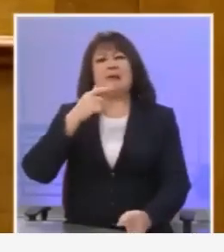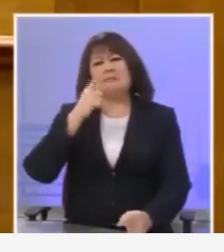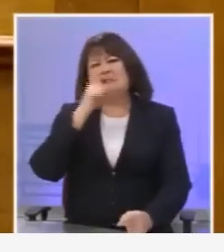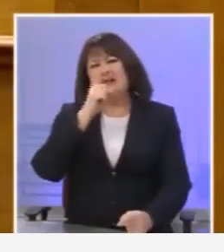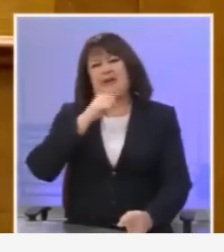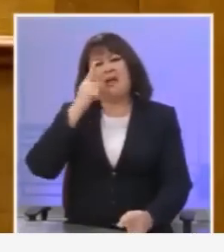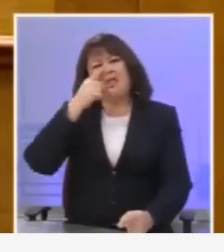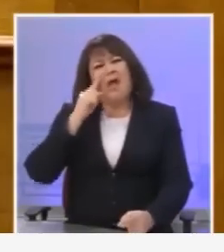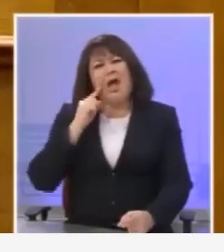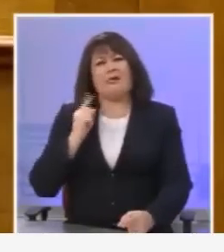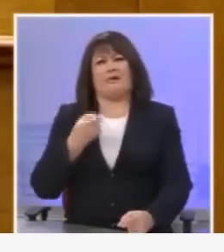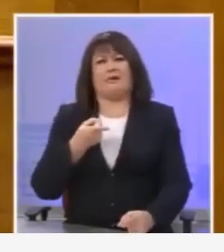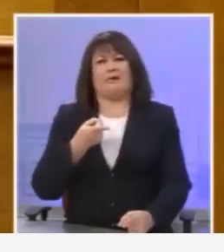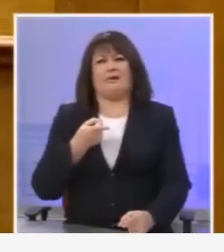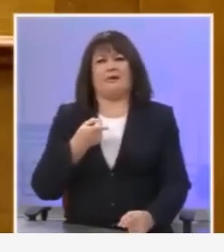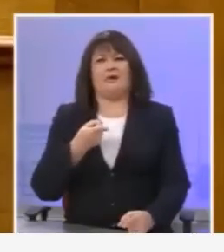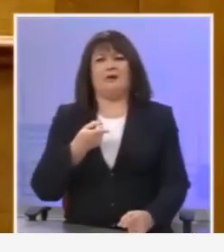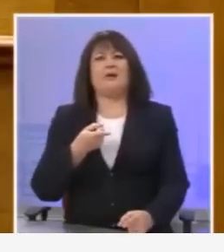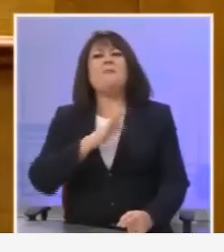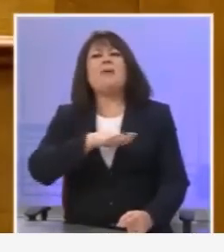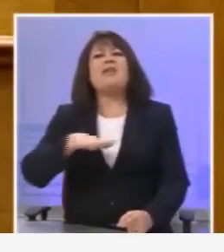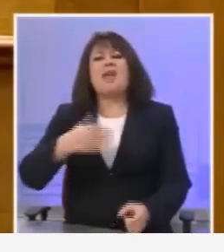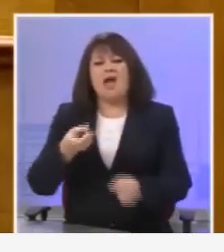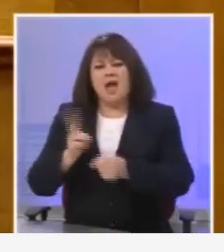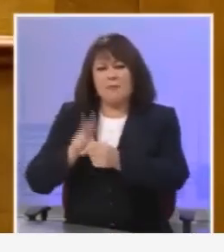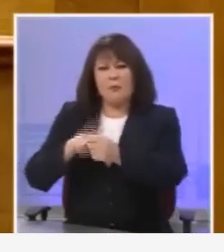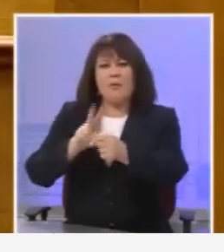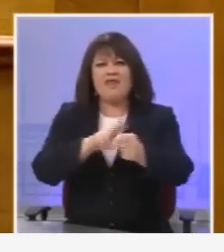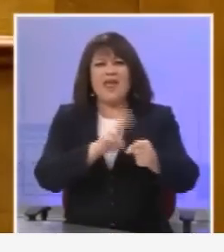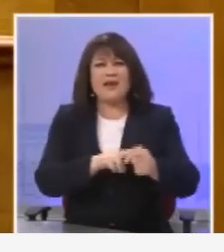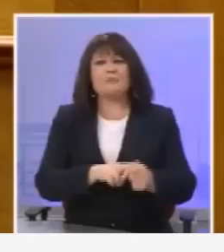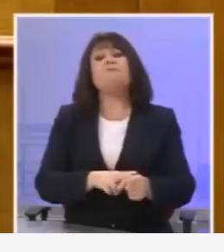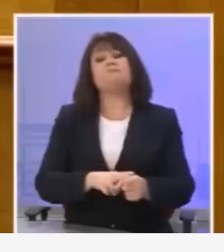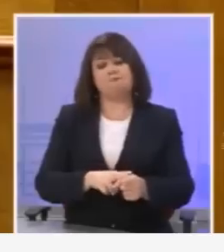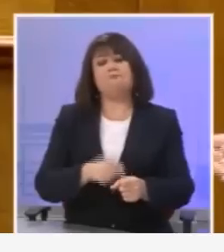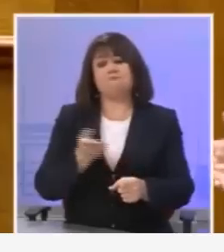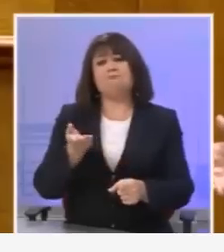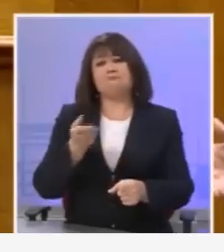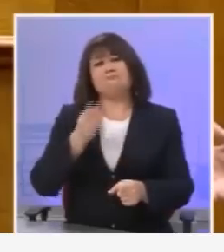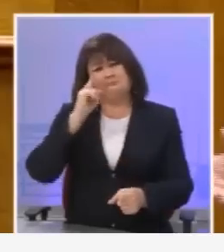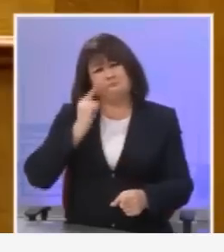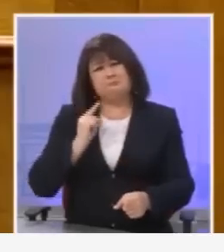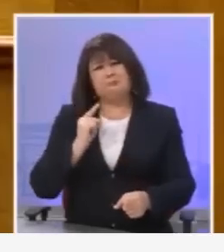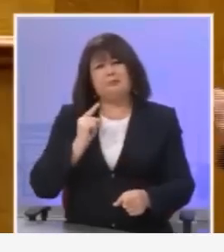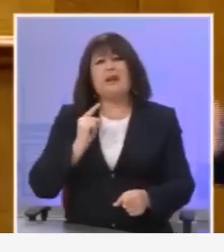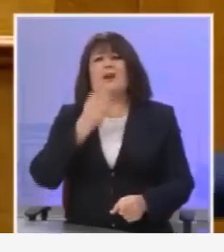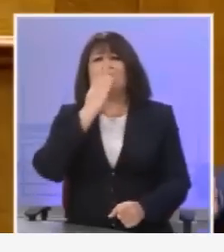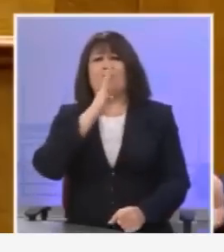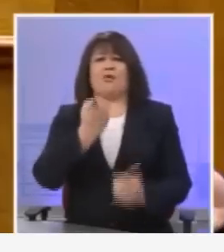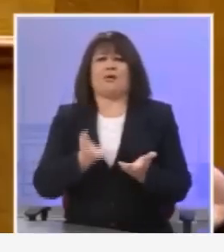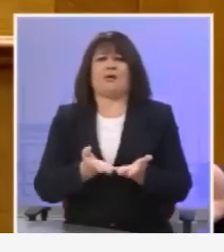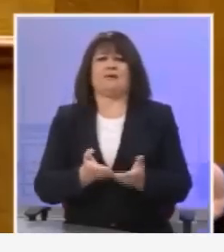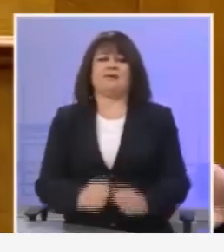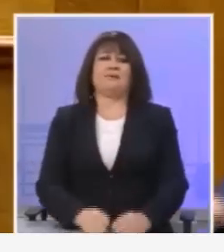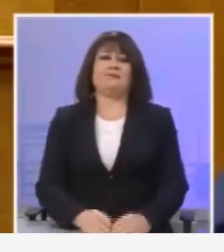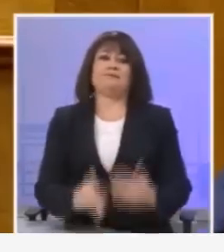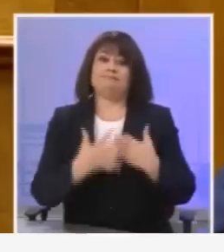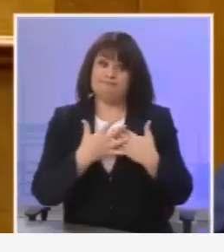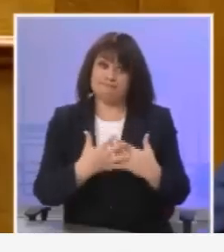δάκρυα για τα νεκρά παιδιά στις ακτές του Αιγαίου, διότι είναι πάρα πολύ συμπαθή